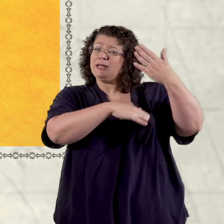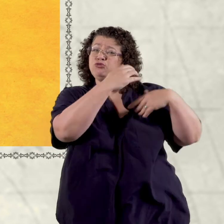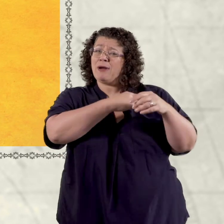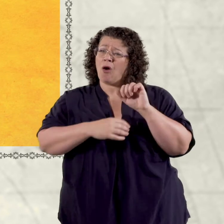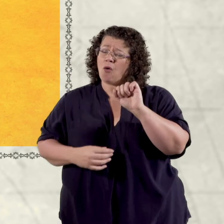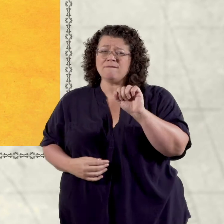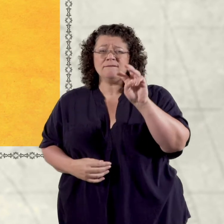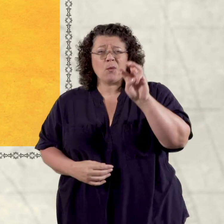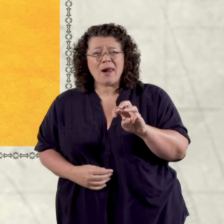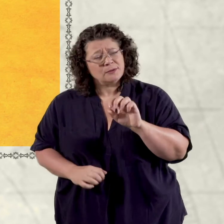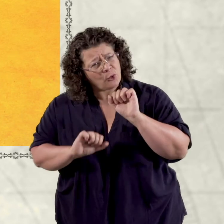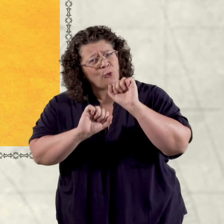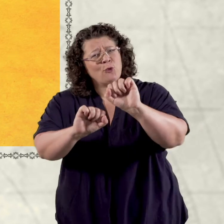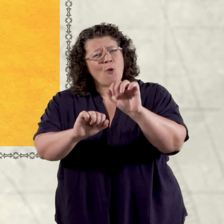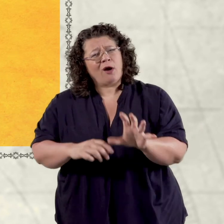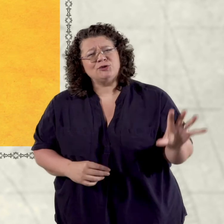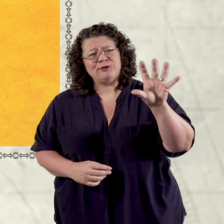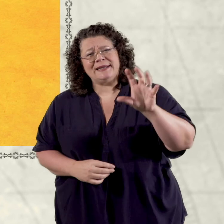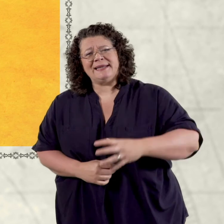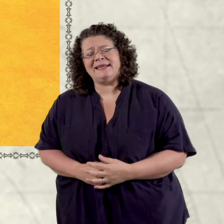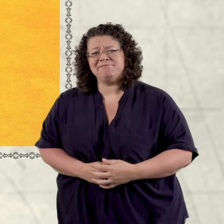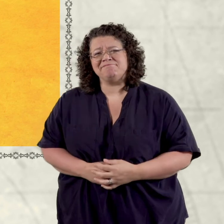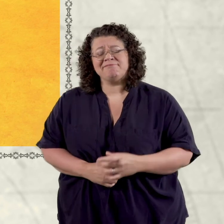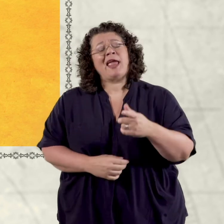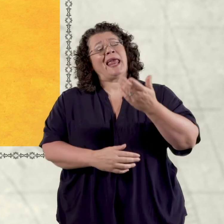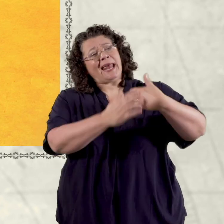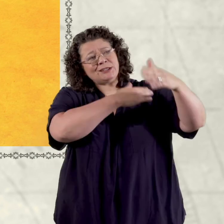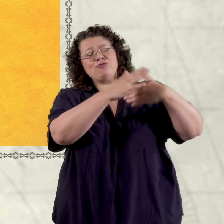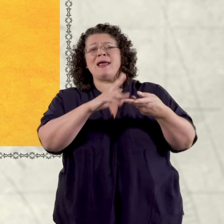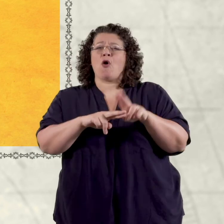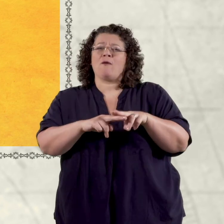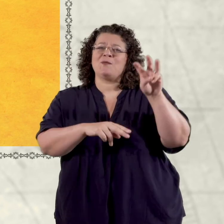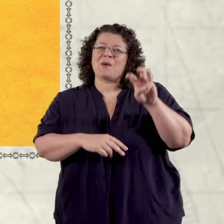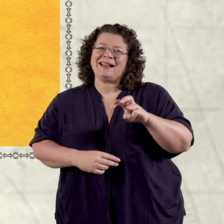gwleidyddiaeth. Hanes brwydro. Hanes Cymru.